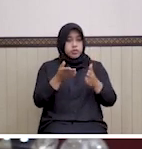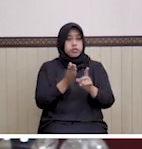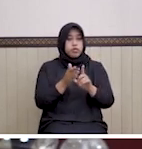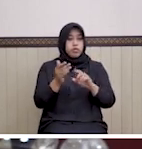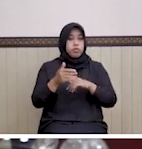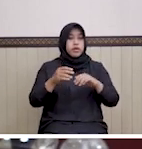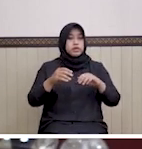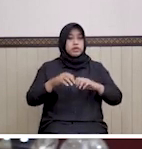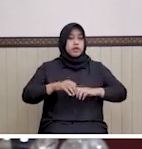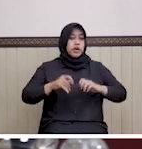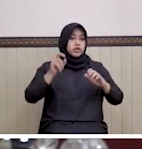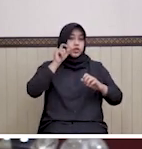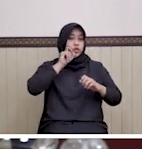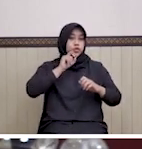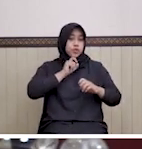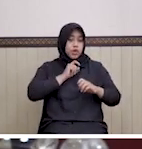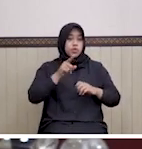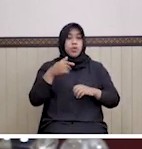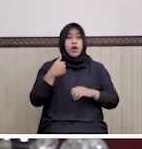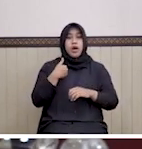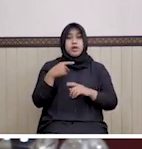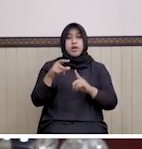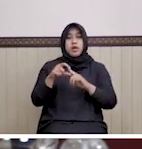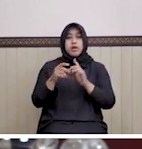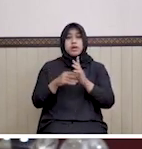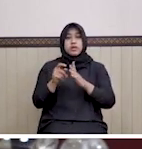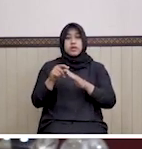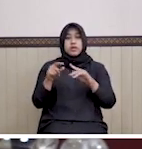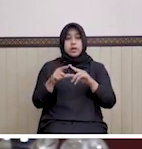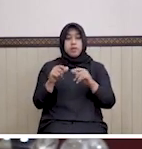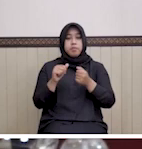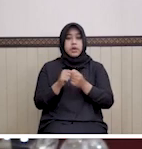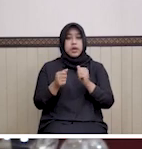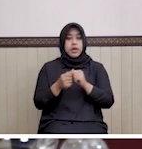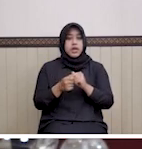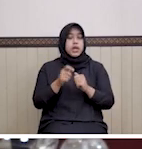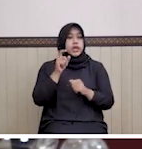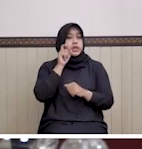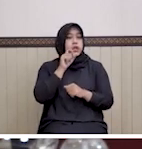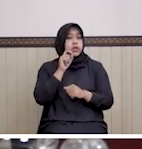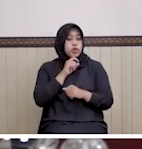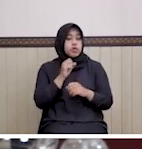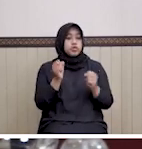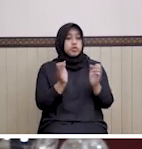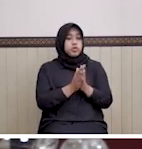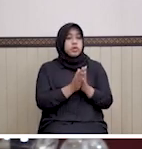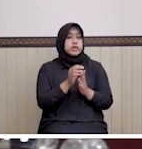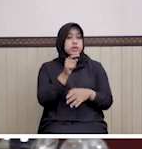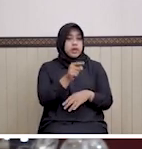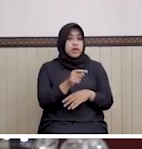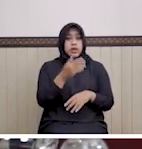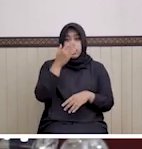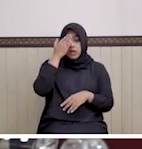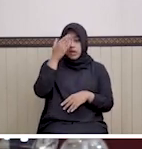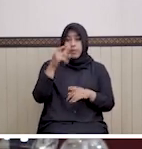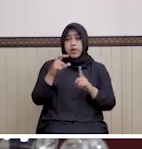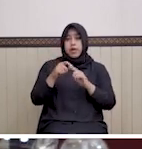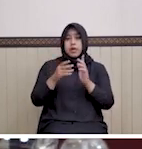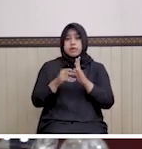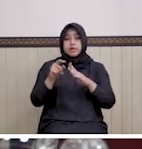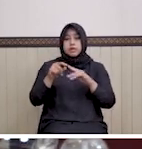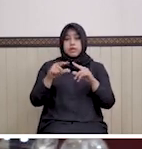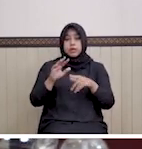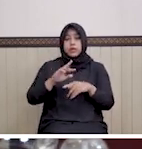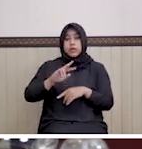seksual ada tuh denda dalam pola perkara-perkara seksual denda sekian Kenapa denda ini